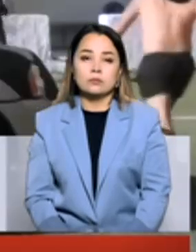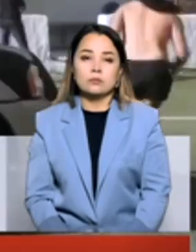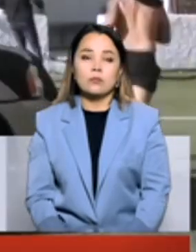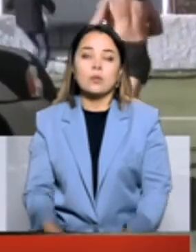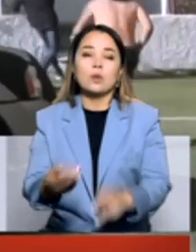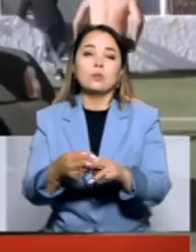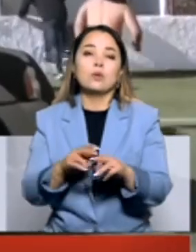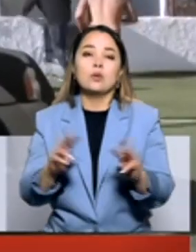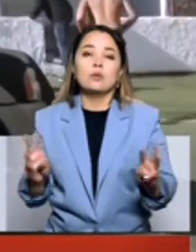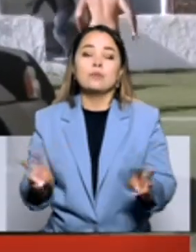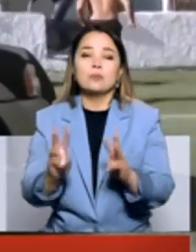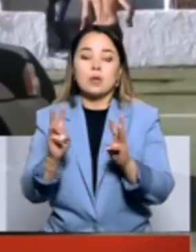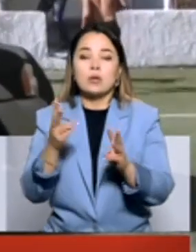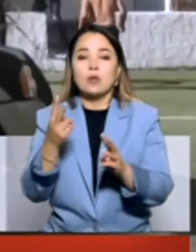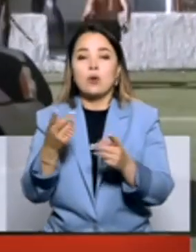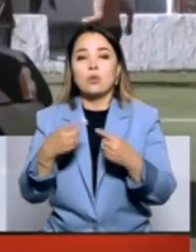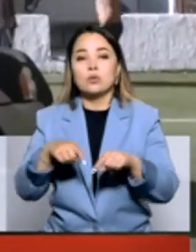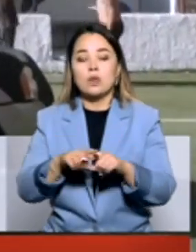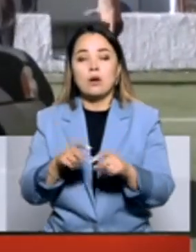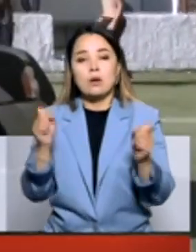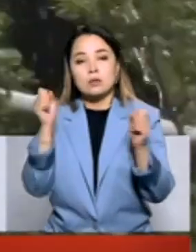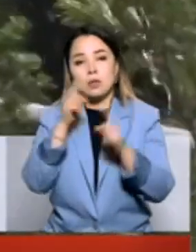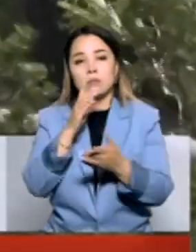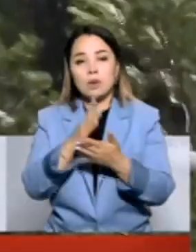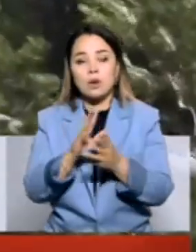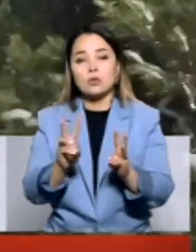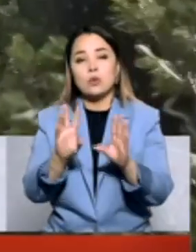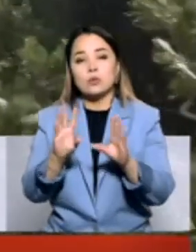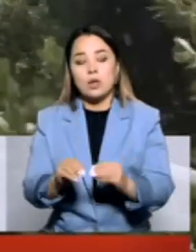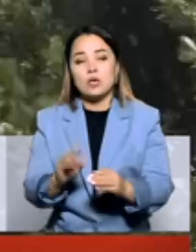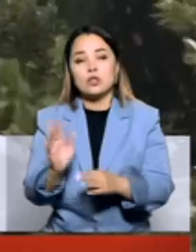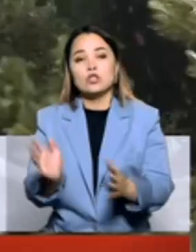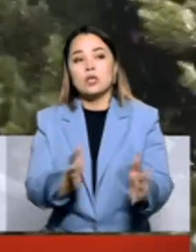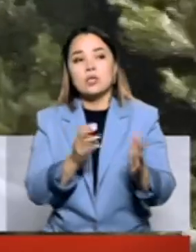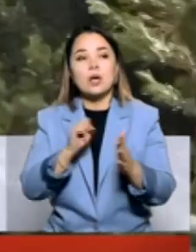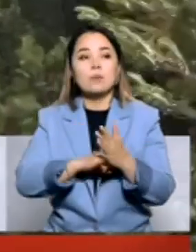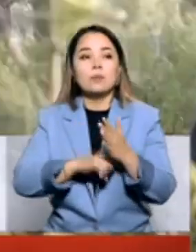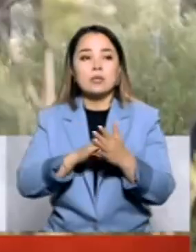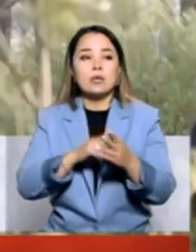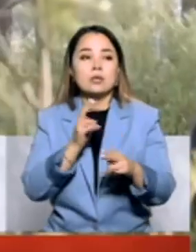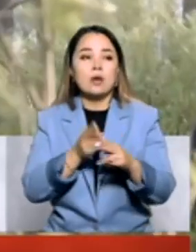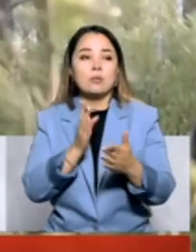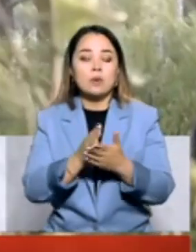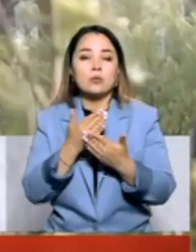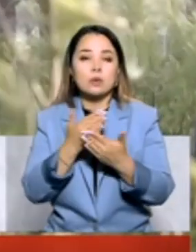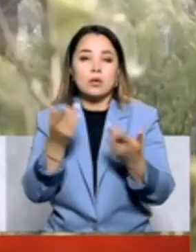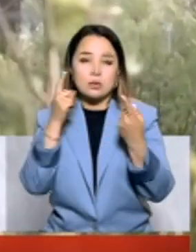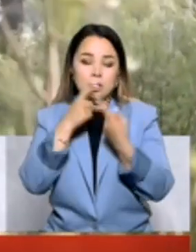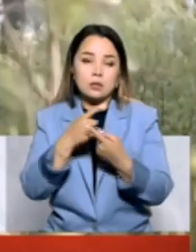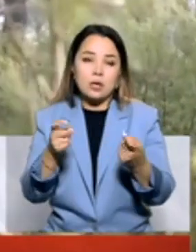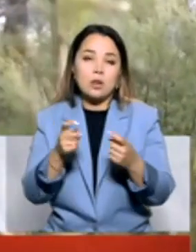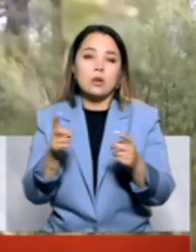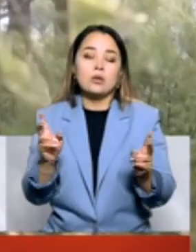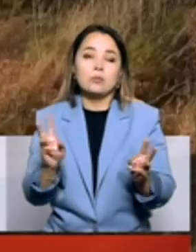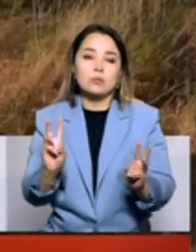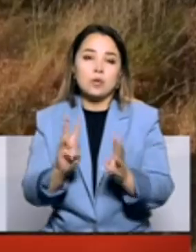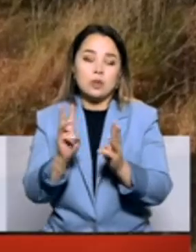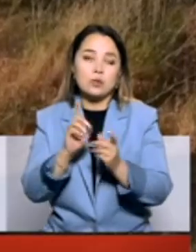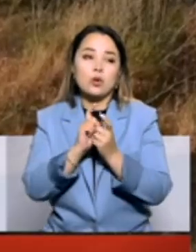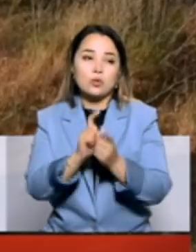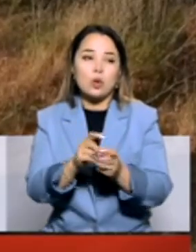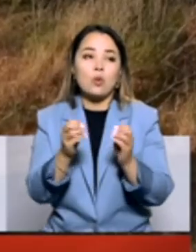Мұнда өрттің екі ошағы анықталған, оларды сөндіруге ұйтқыған жел кедергі келтіруде. Соңғы мәліметке қарағанда тілсіз жаумен